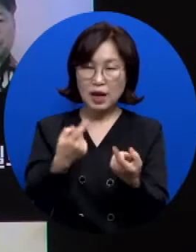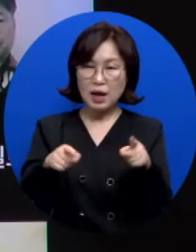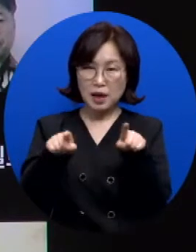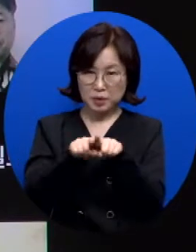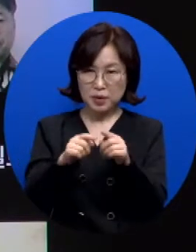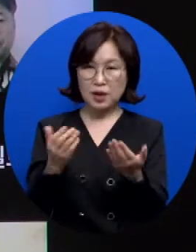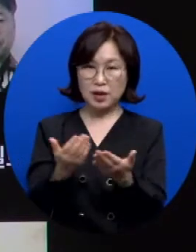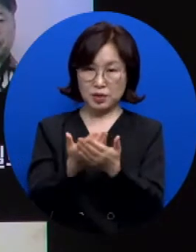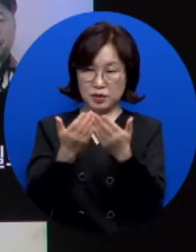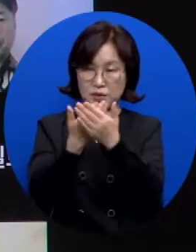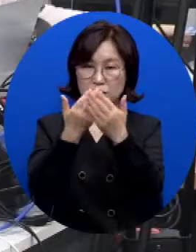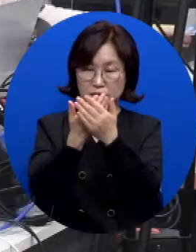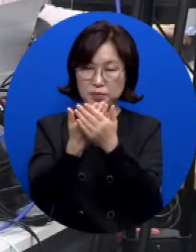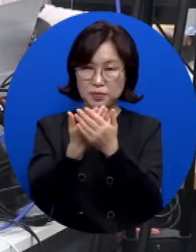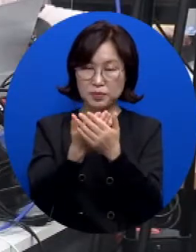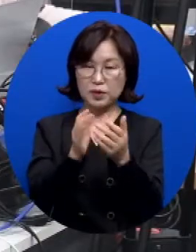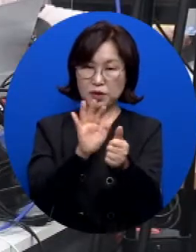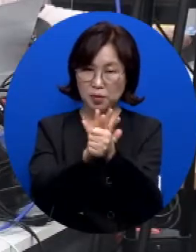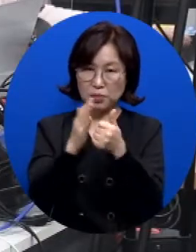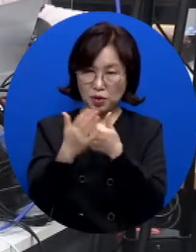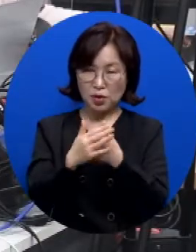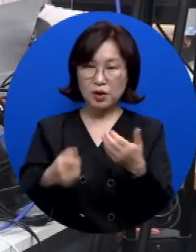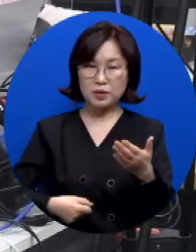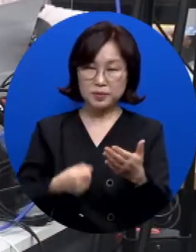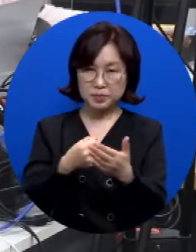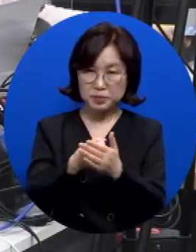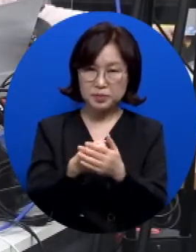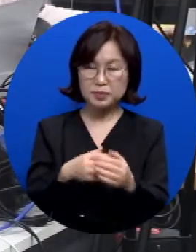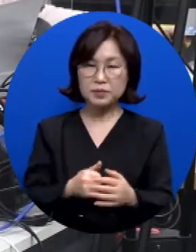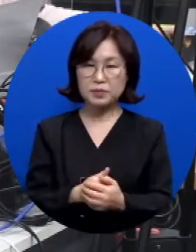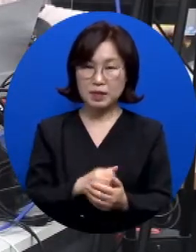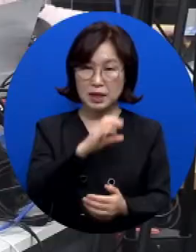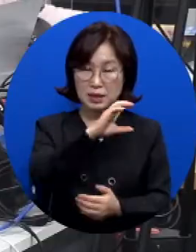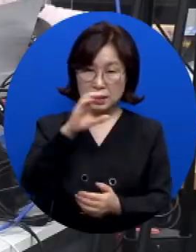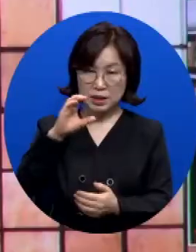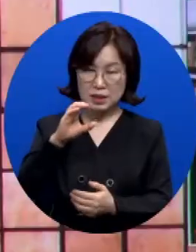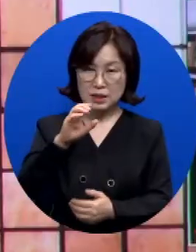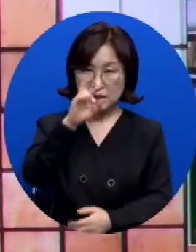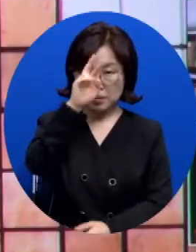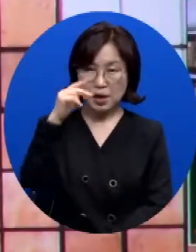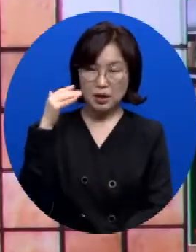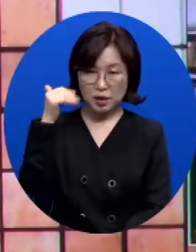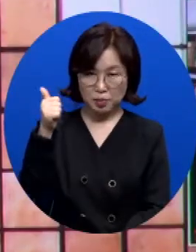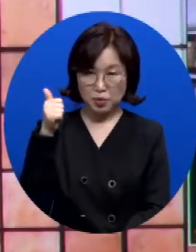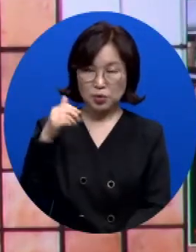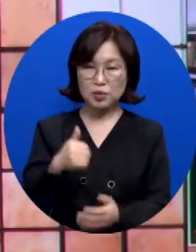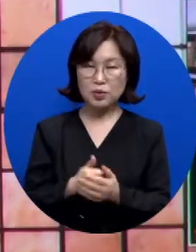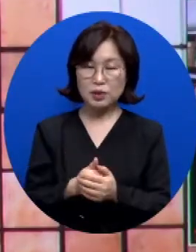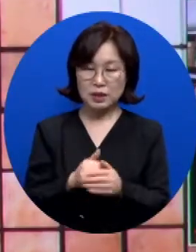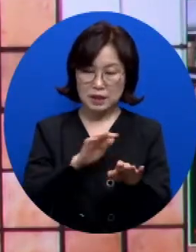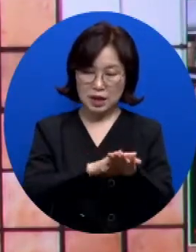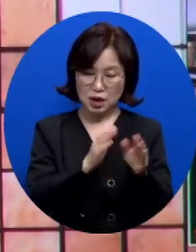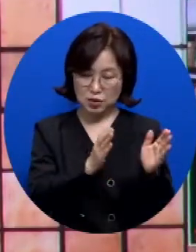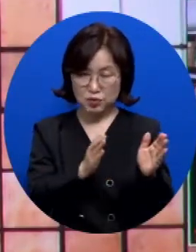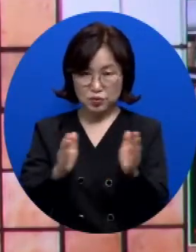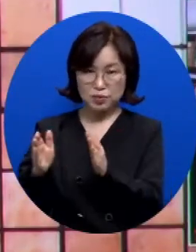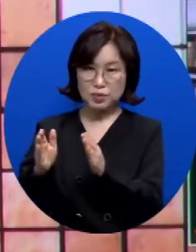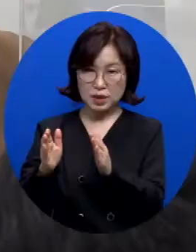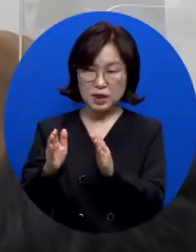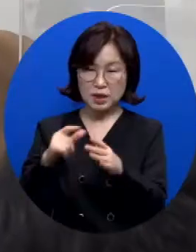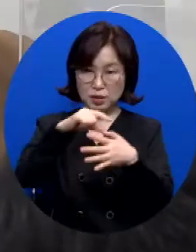상호 협력하기로 했습니다 ccc 박성민 대표 낸 커넥션 스쿨에 잘 준비된 전략과